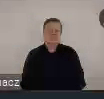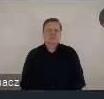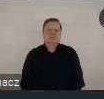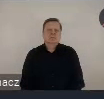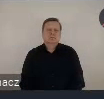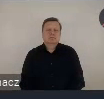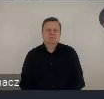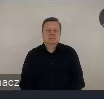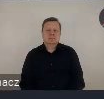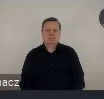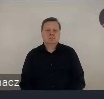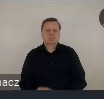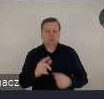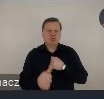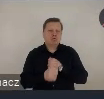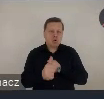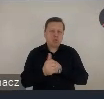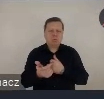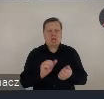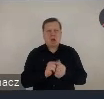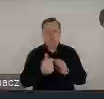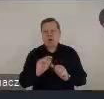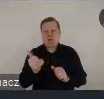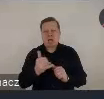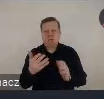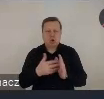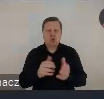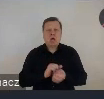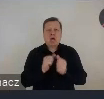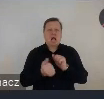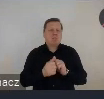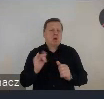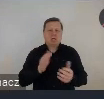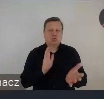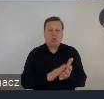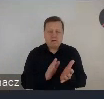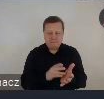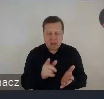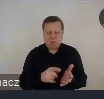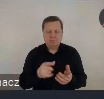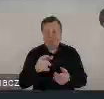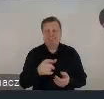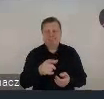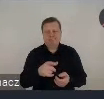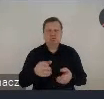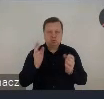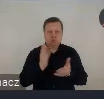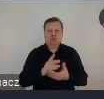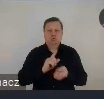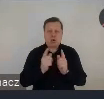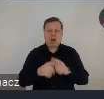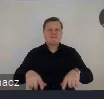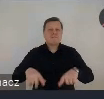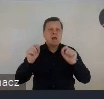Natomiast po prostu dokument, jakiś protokół albo uchwałę, która potwierdza, że rzeczywiście takie spotkanie wyborcze